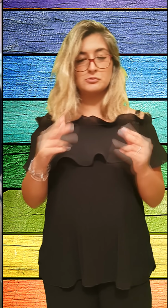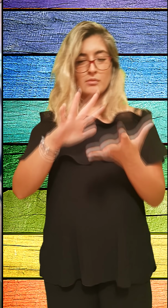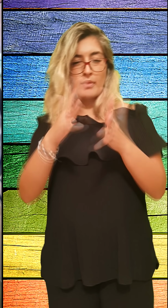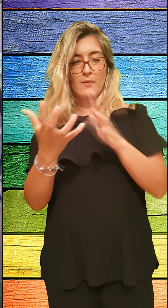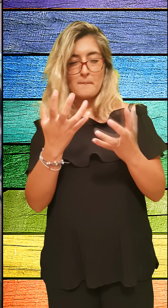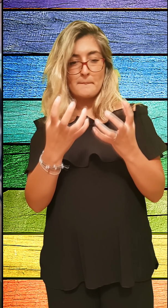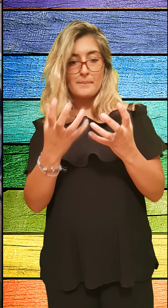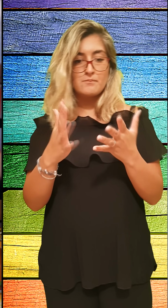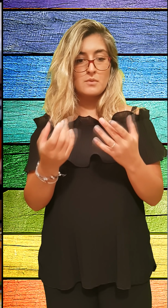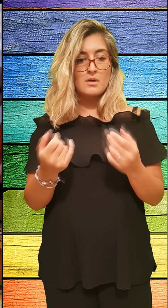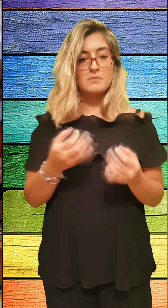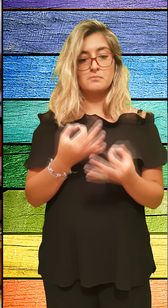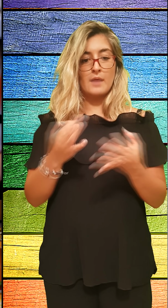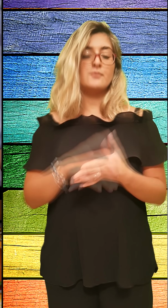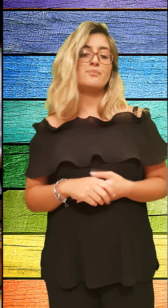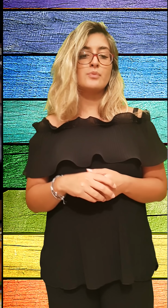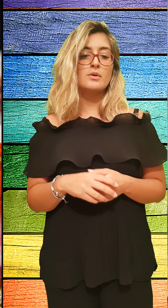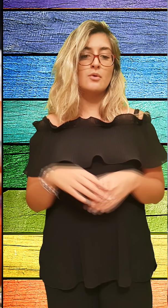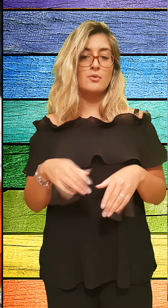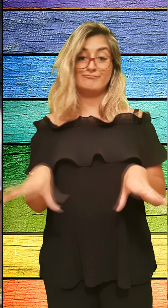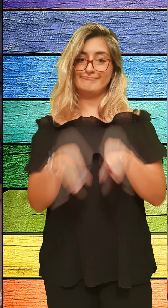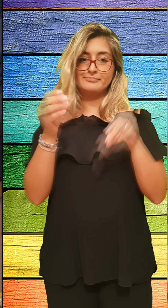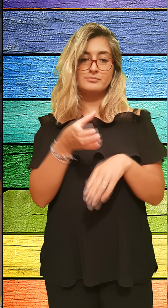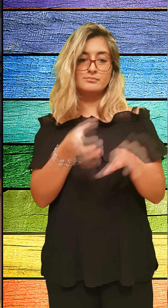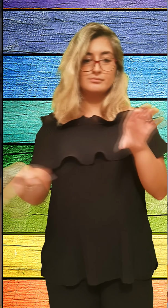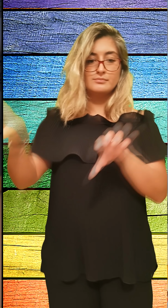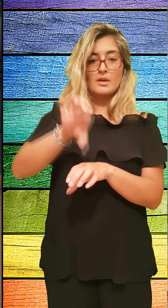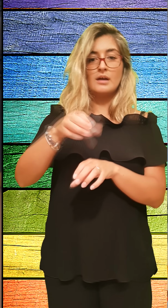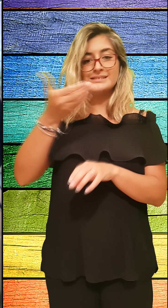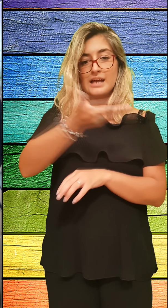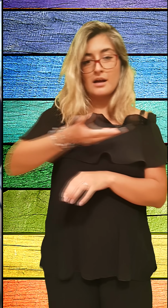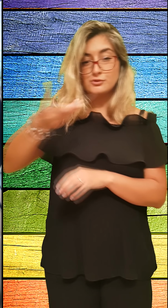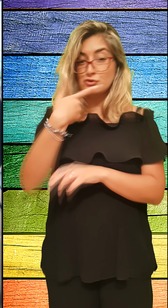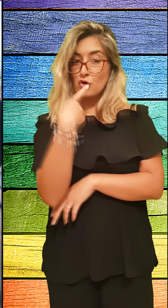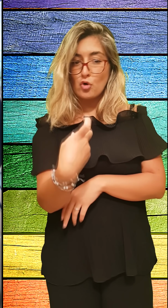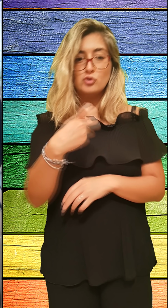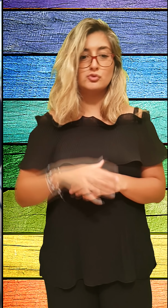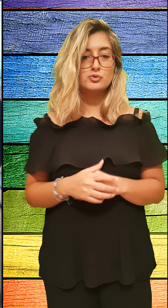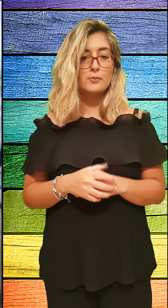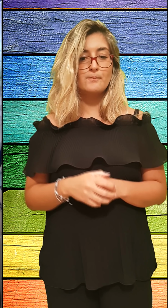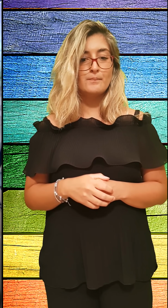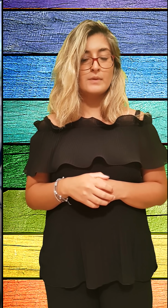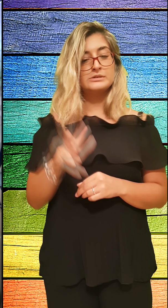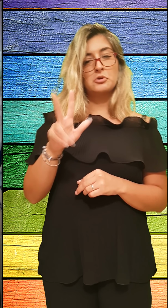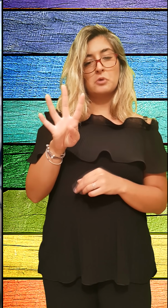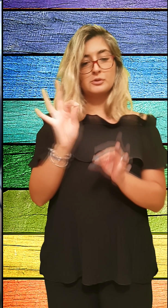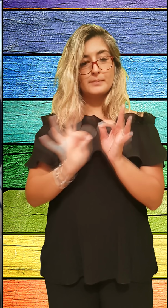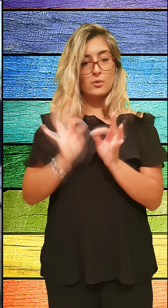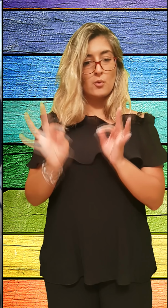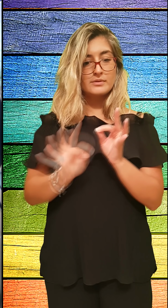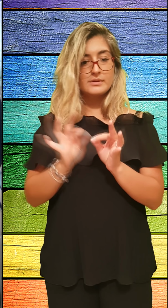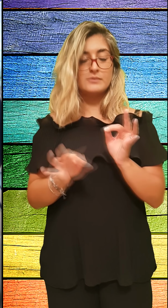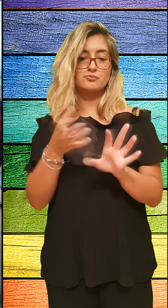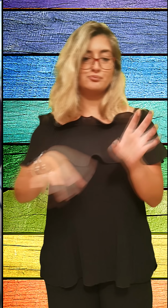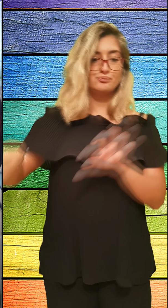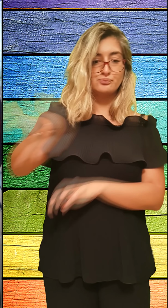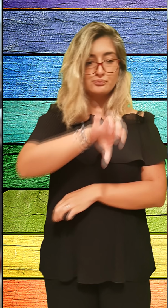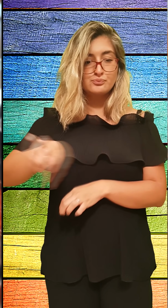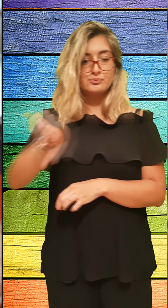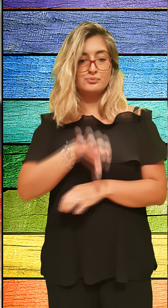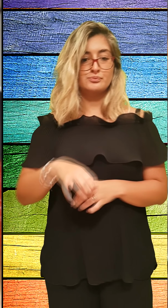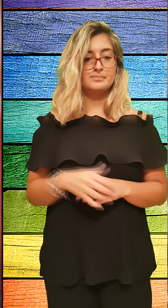nostra salsiccia. Vi preparate la passata. Dopo che hanno soffritto 3 o 4 minuti le nostre salsicce, ci andiamo a